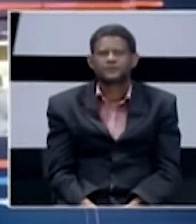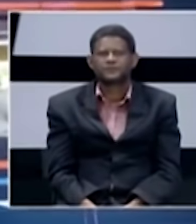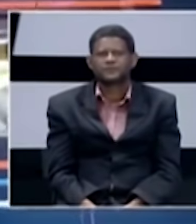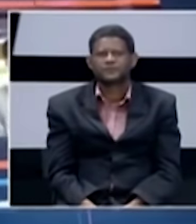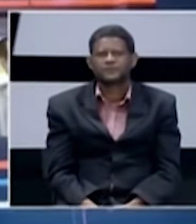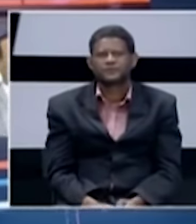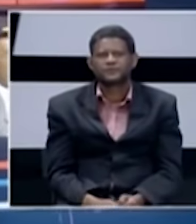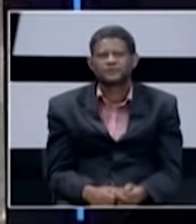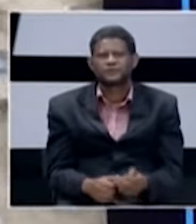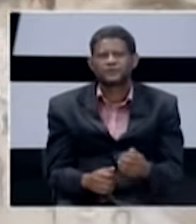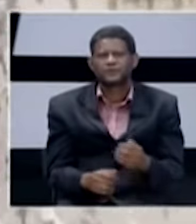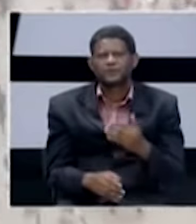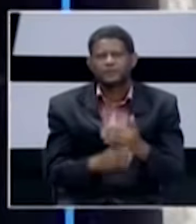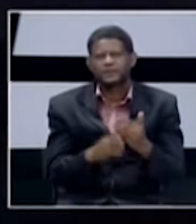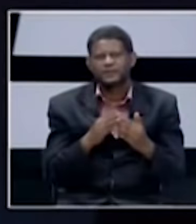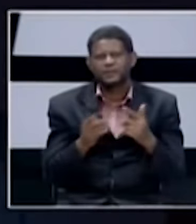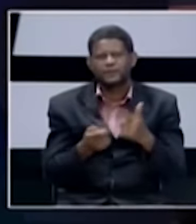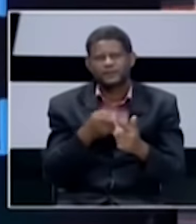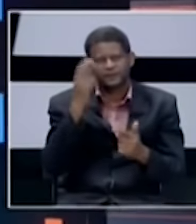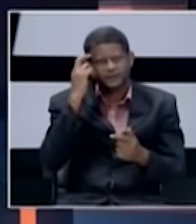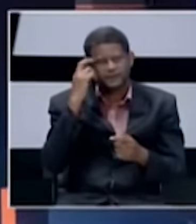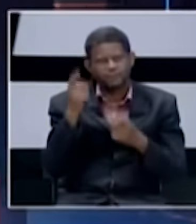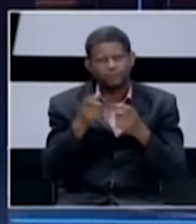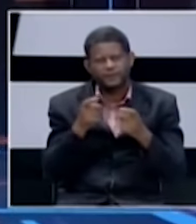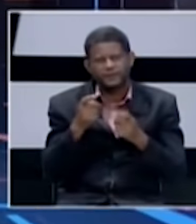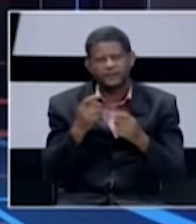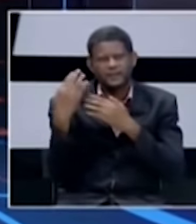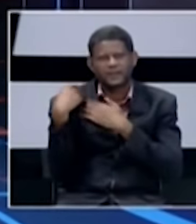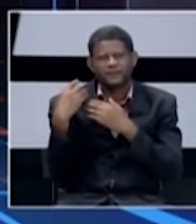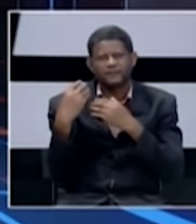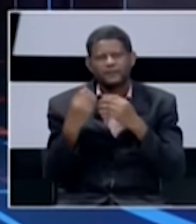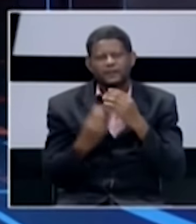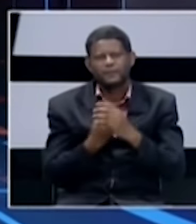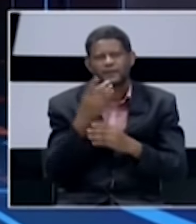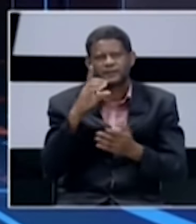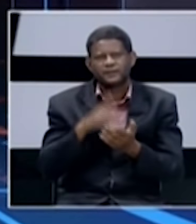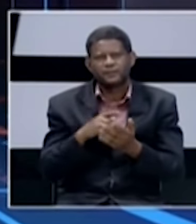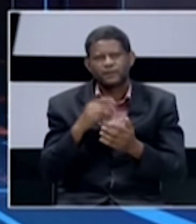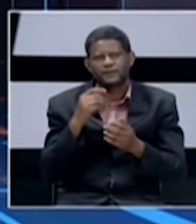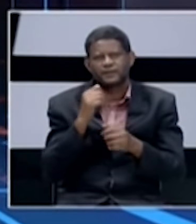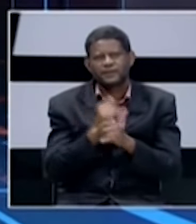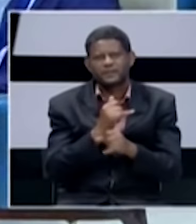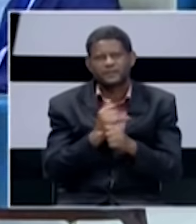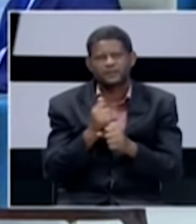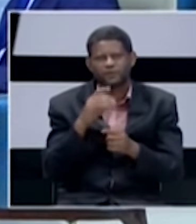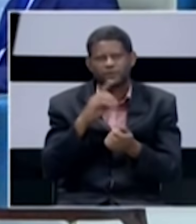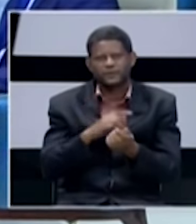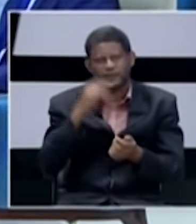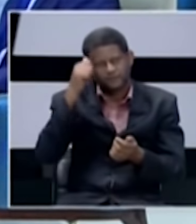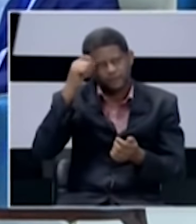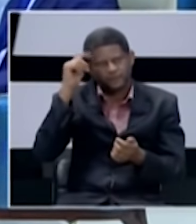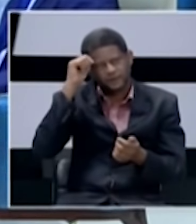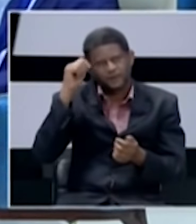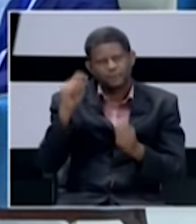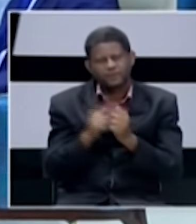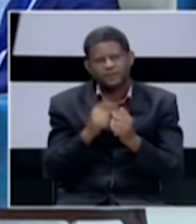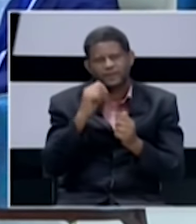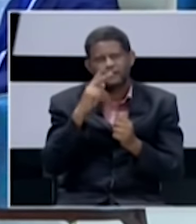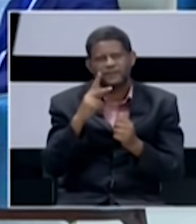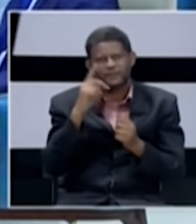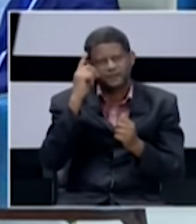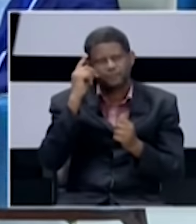ብደረጃ ምክትል ርእሰ ምሕዳር ትግራይ ሓላፊ ቢሮ ልምዓት ከተማ ንግድን ኢንዳስትሪን ዶክተር ኣብርሃም ተኸሰ ምስ ቴሌቭዥን ትግራይ መቐለ ፎርሳይት ኣብ ዝገብርዎ